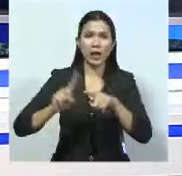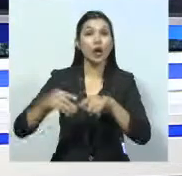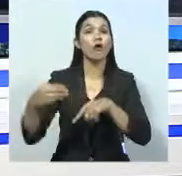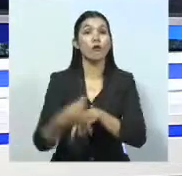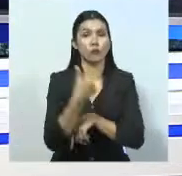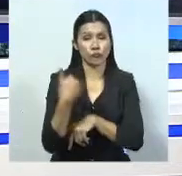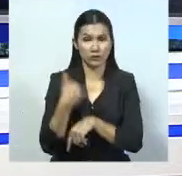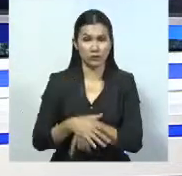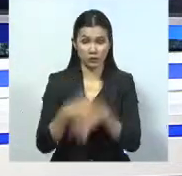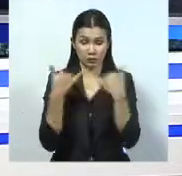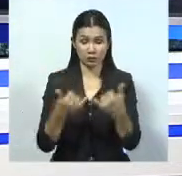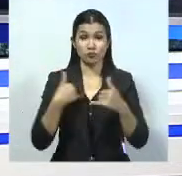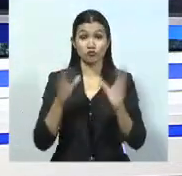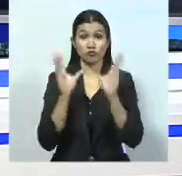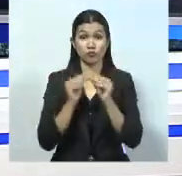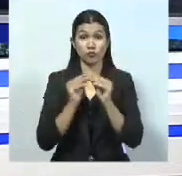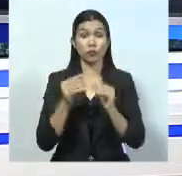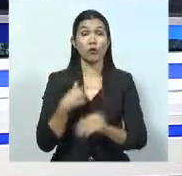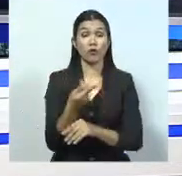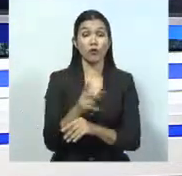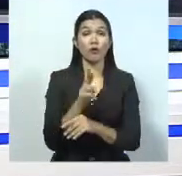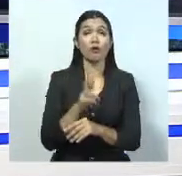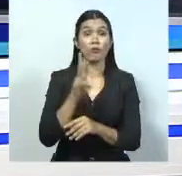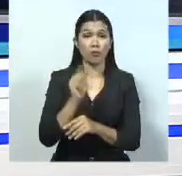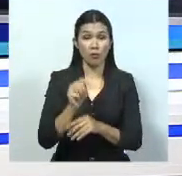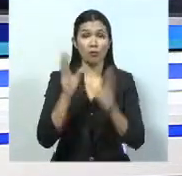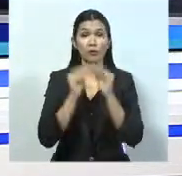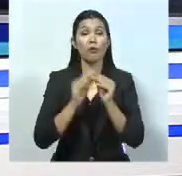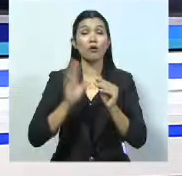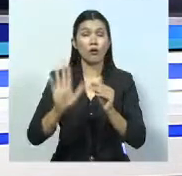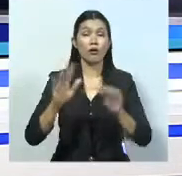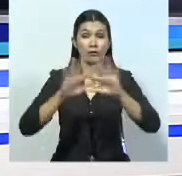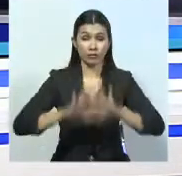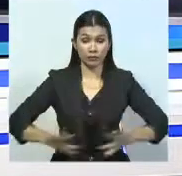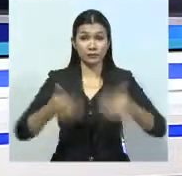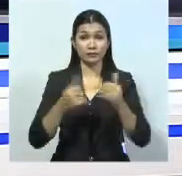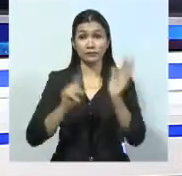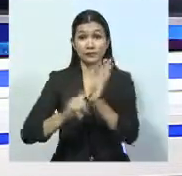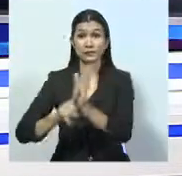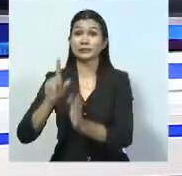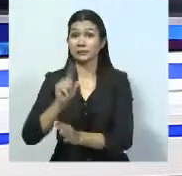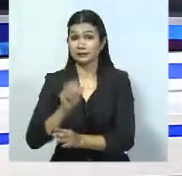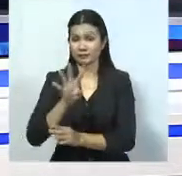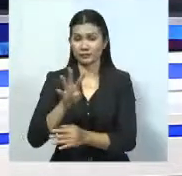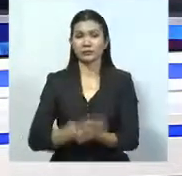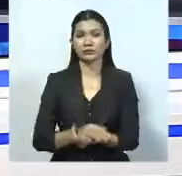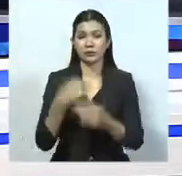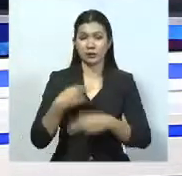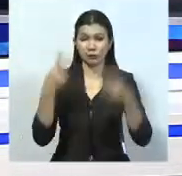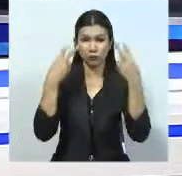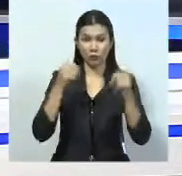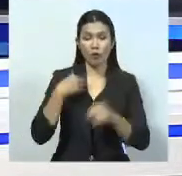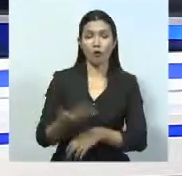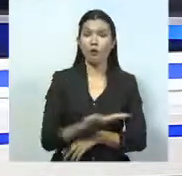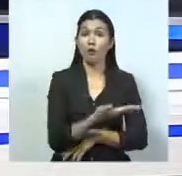วันนี้ก็เลยมีการประชุมรัฐมนตรีขนส่งอาเซียนค่ะซึ่งจัดขึ้นเป็นครั้งที่24แล้วนะคะซึ่งนายกรัฐมนตรีก็ขอให้ประเทศสม